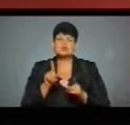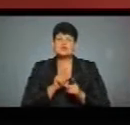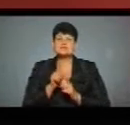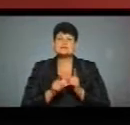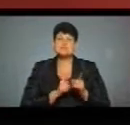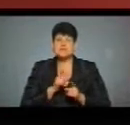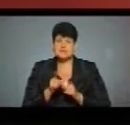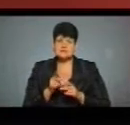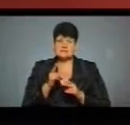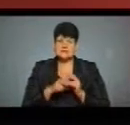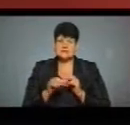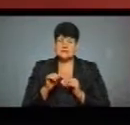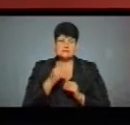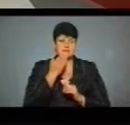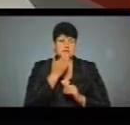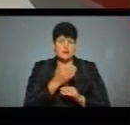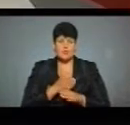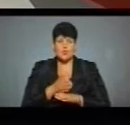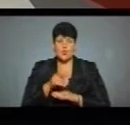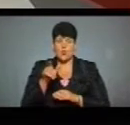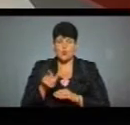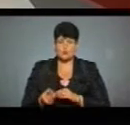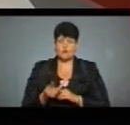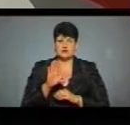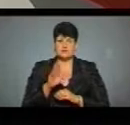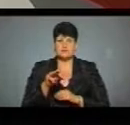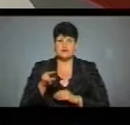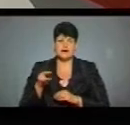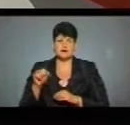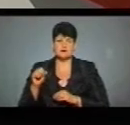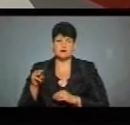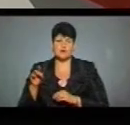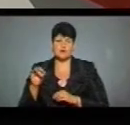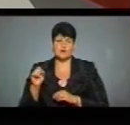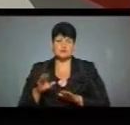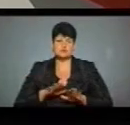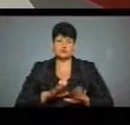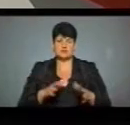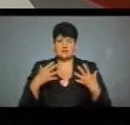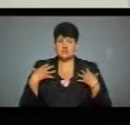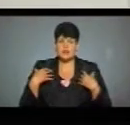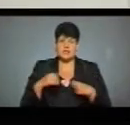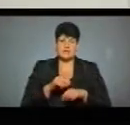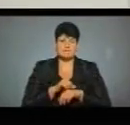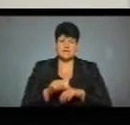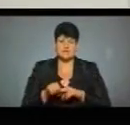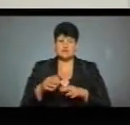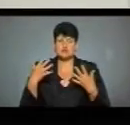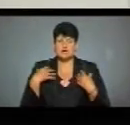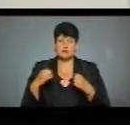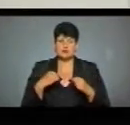кінця серпня, запитаємо нашого гостя. Поруч зі мною Володимир Петрук, заступник начальника митниці, начальник управління протидії